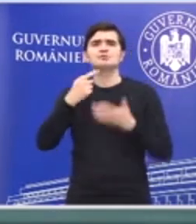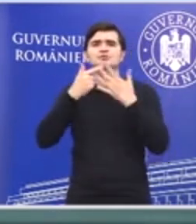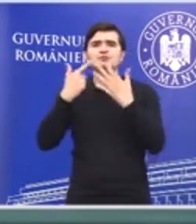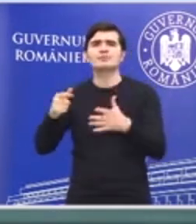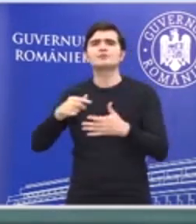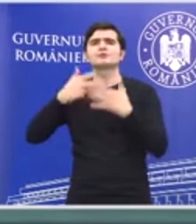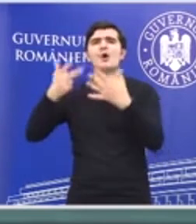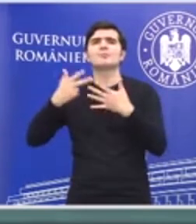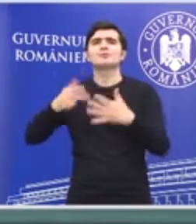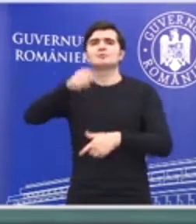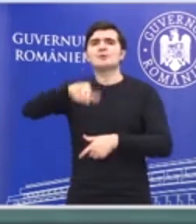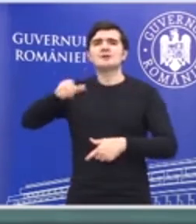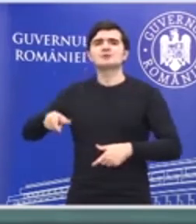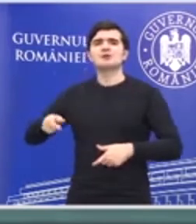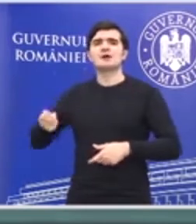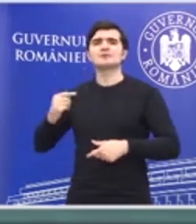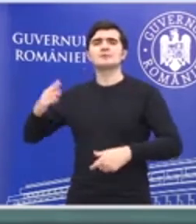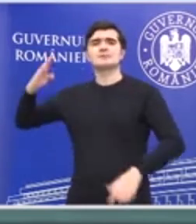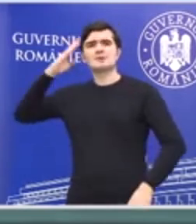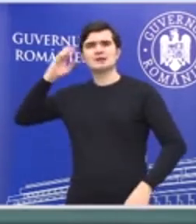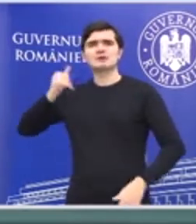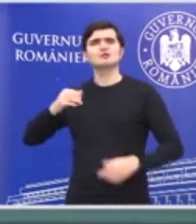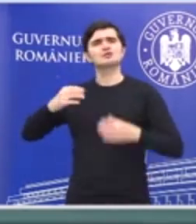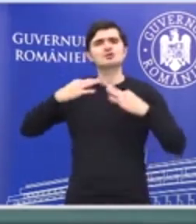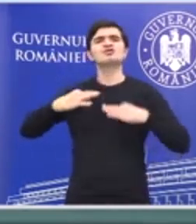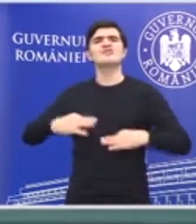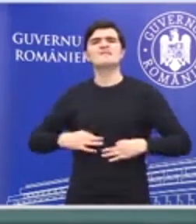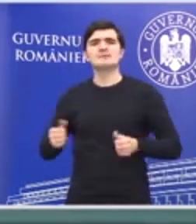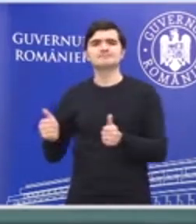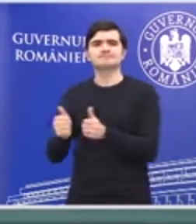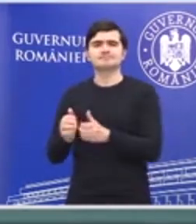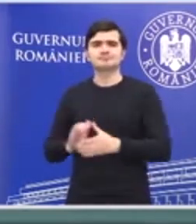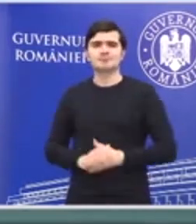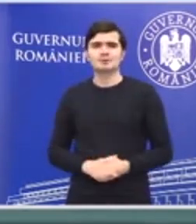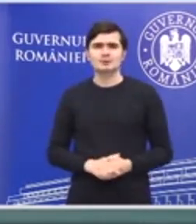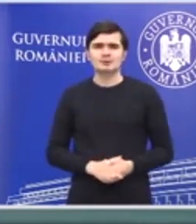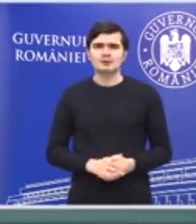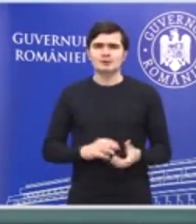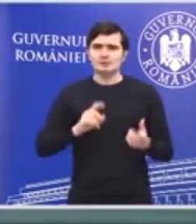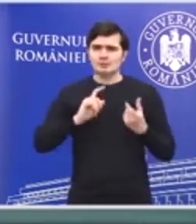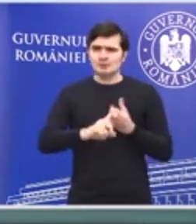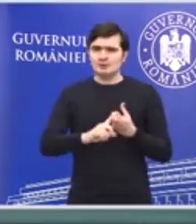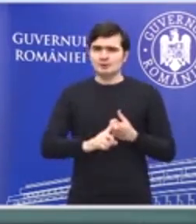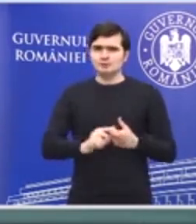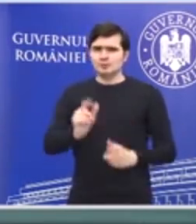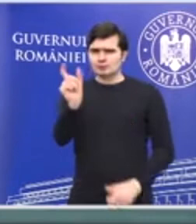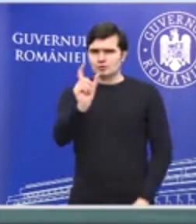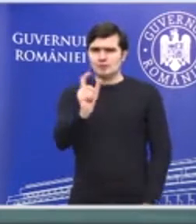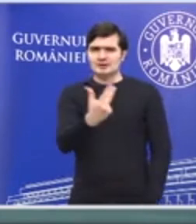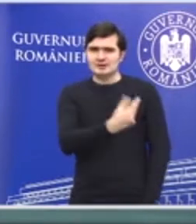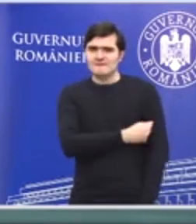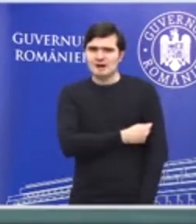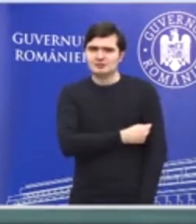5.718 personal militar și personal civil. Cu privire la dozele de vaccin,